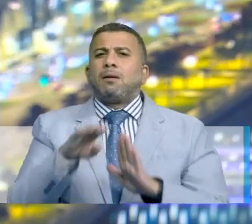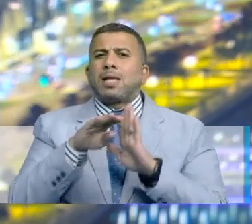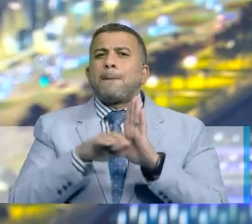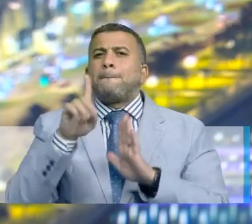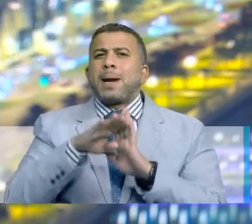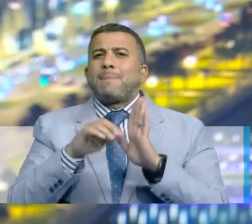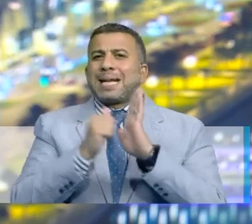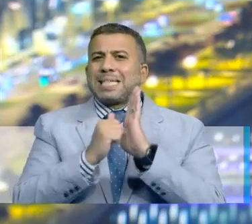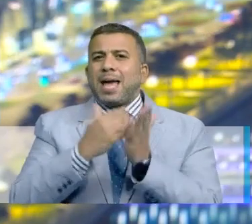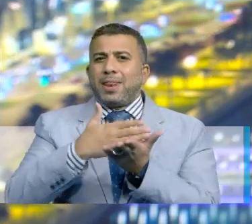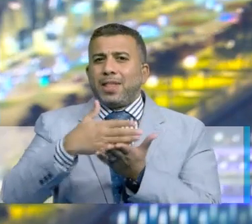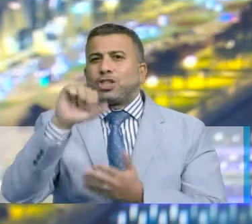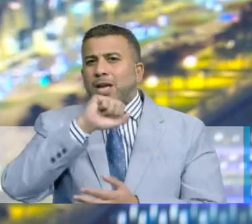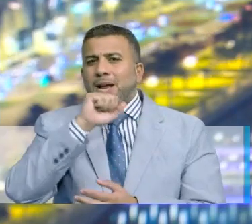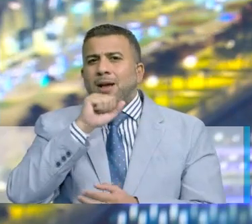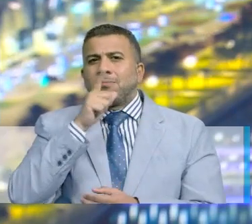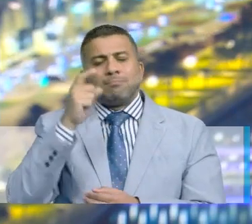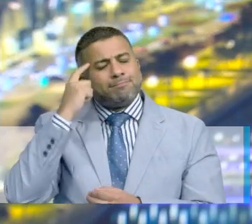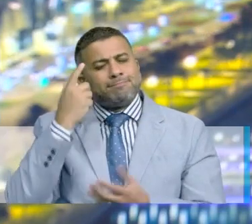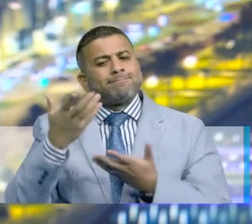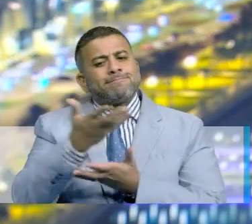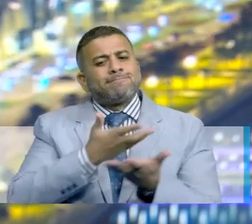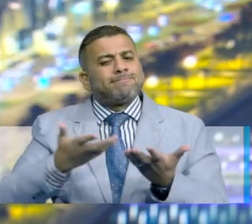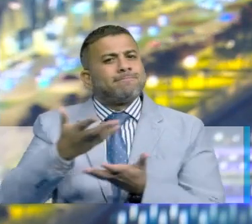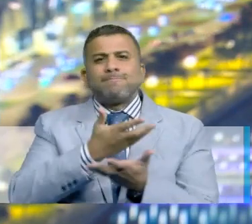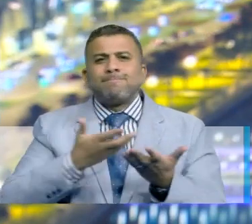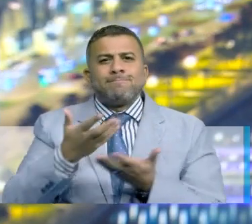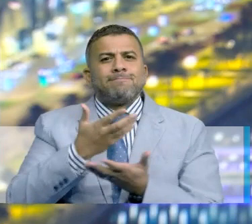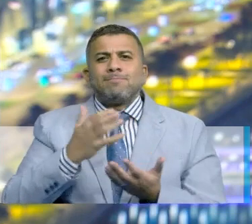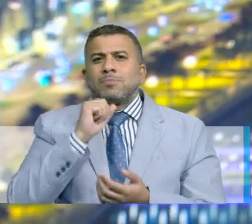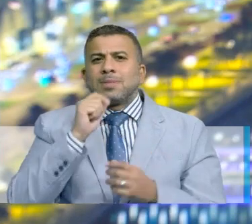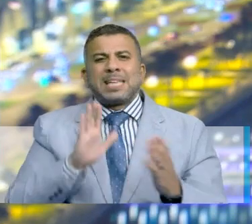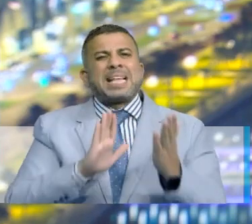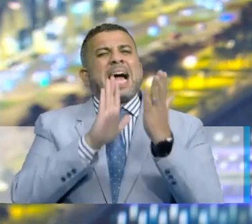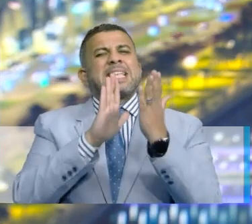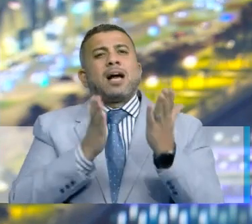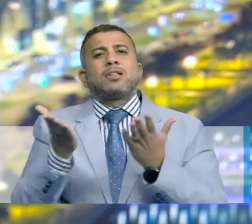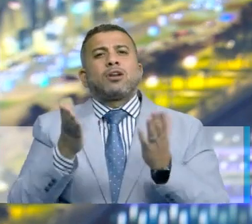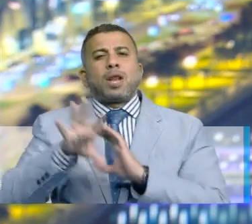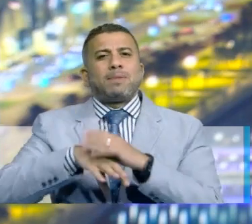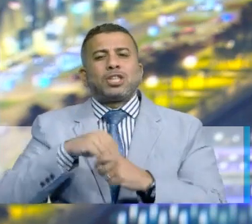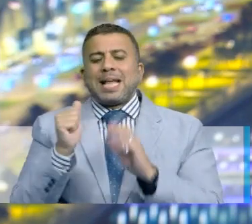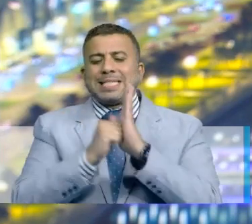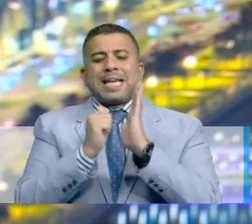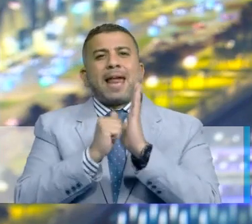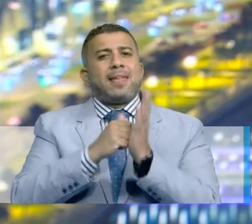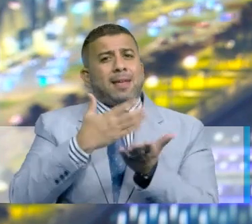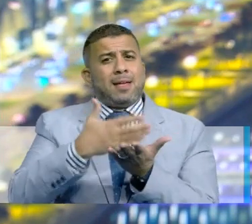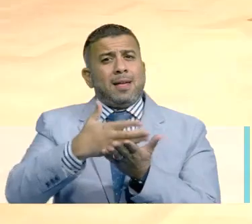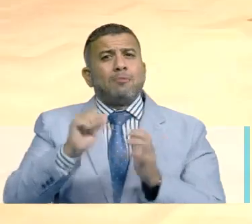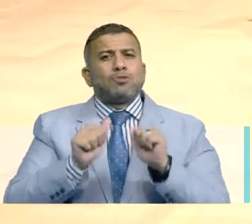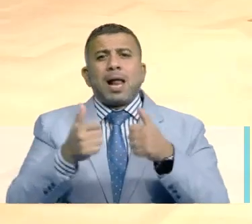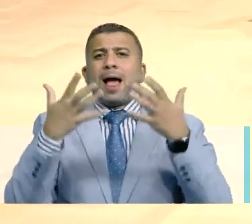نضف برنامج اسكان الشارقه جلسه عصف ذهني تحت عنوان تحديات اداره البشريع العسكريه